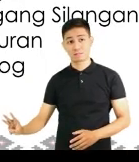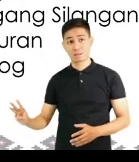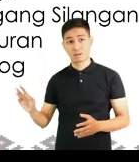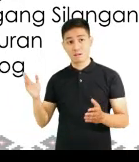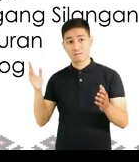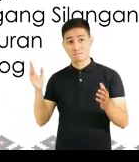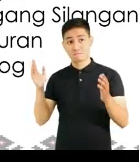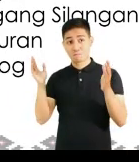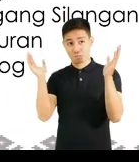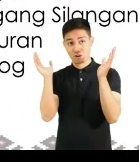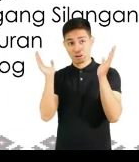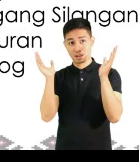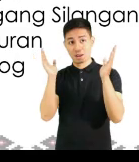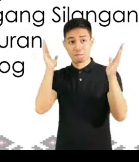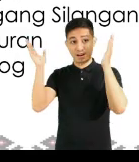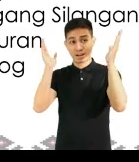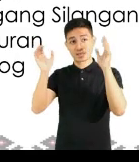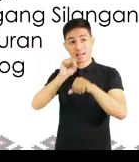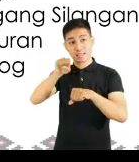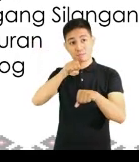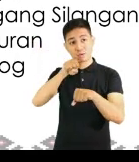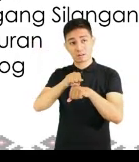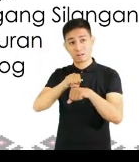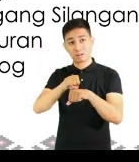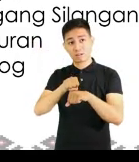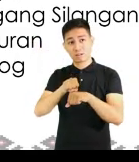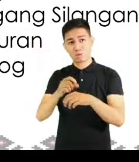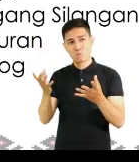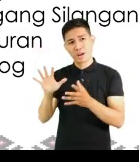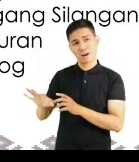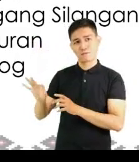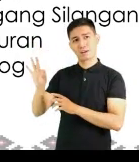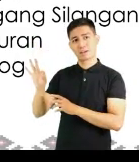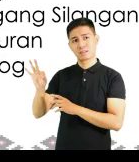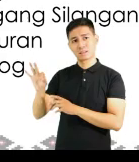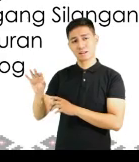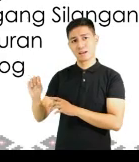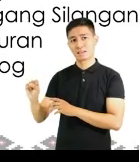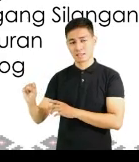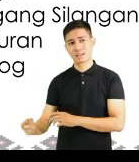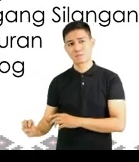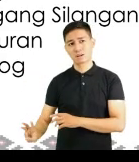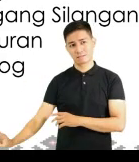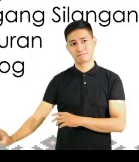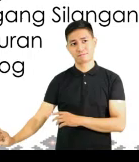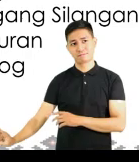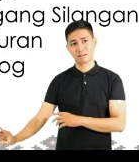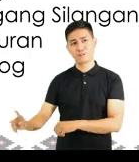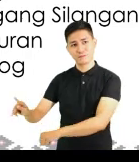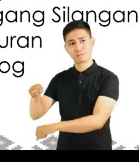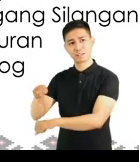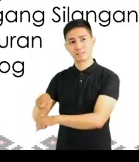Brunei, Malaysia at Singapore. Ito ay nasa gawing timog kanluran ng ating bansa.